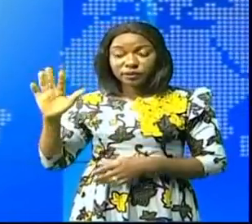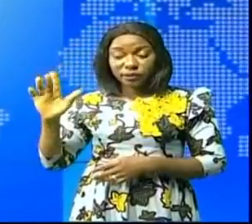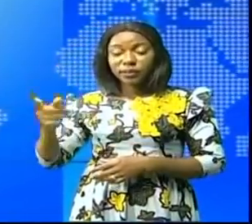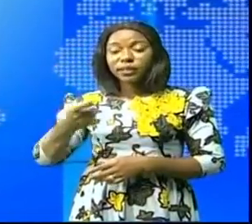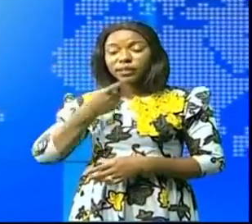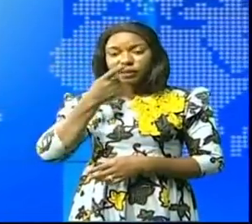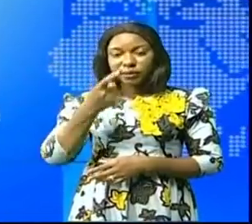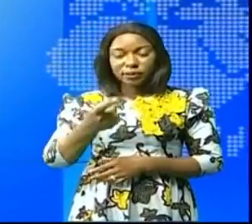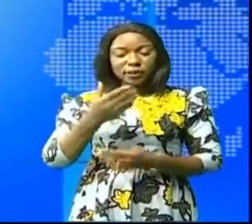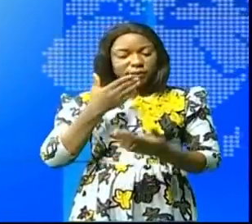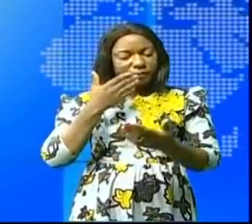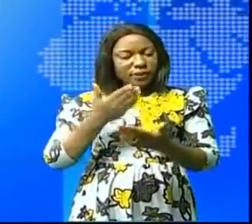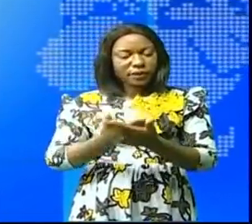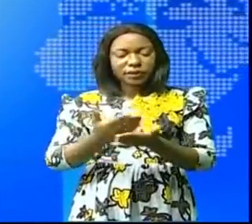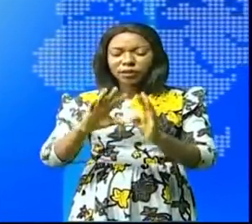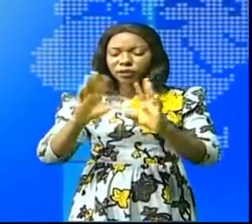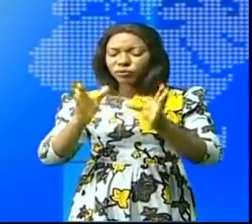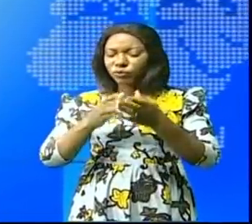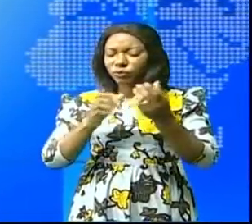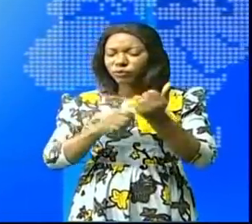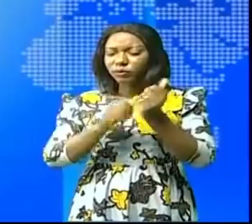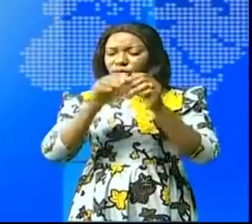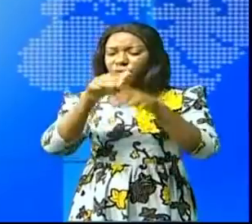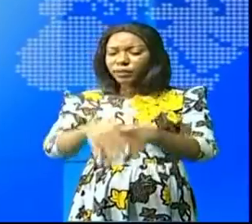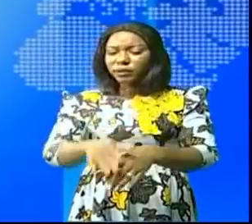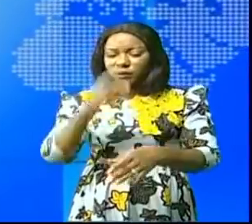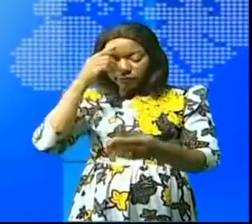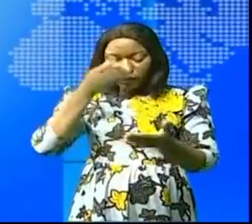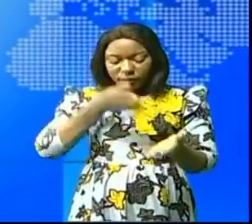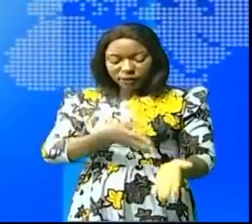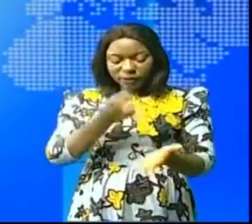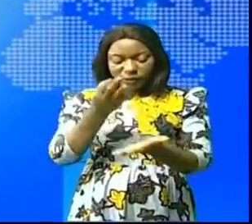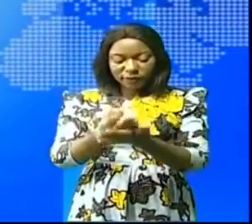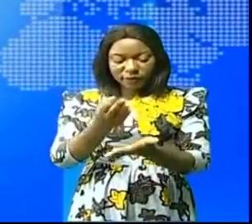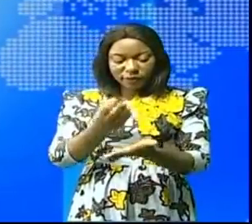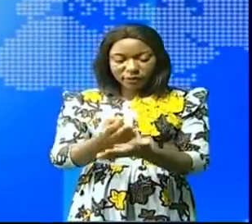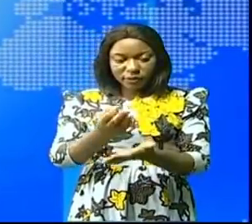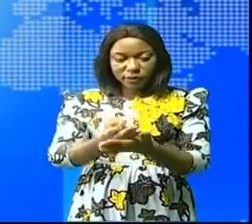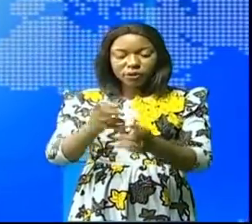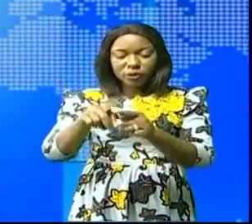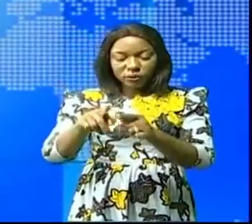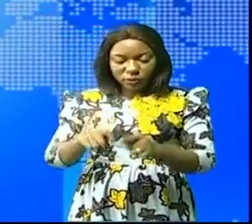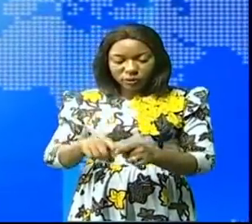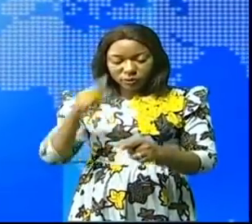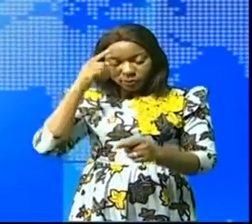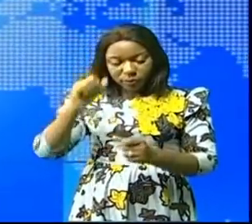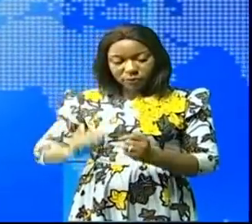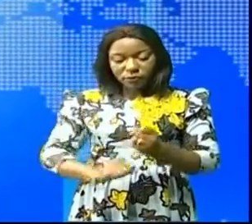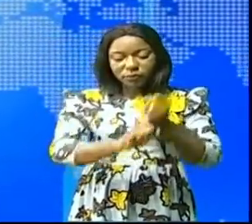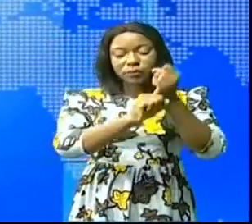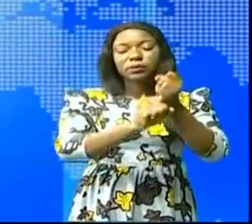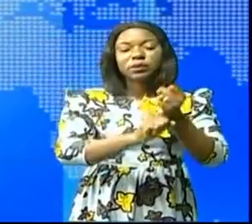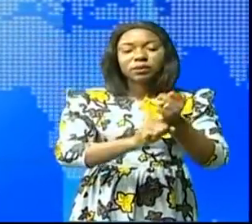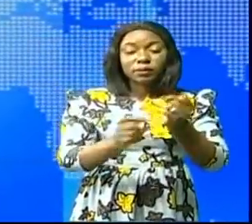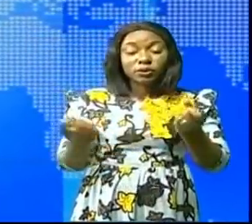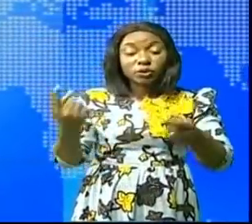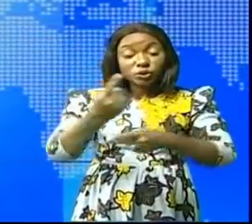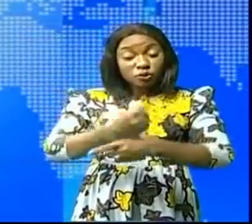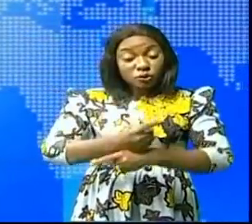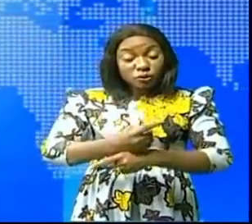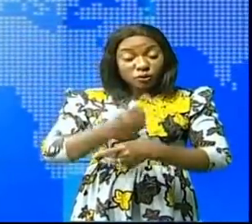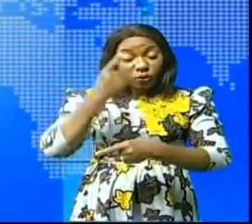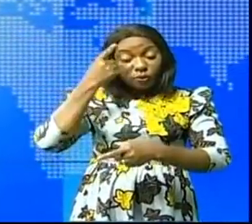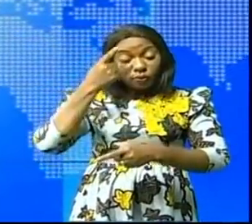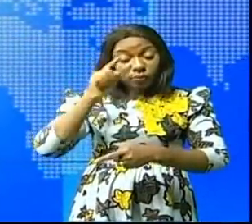gratitude profonde pour l'assistance morale, financière et matérielle qui lui a été offerte lors de cette